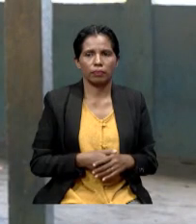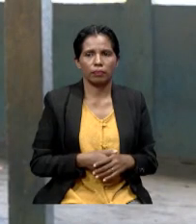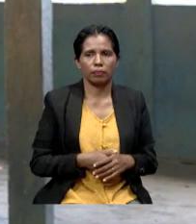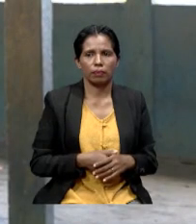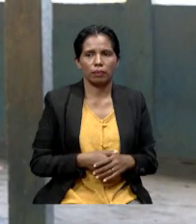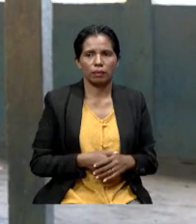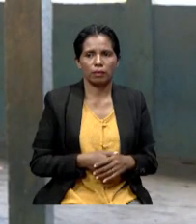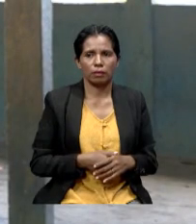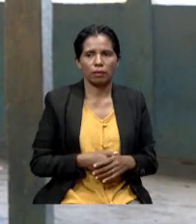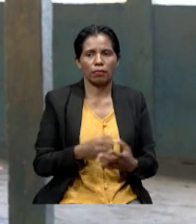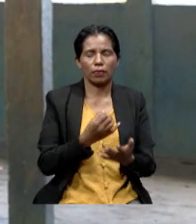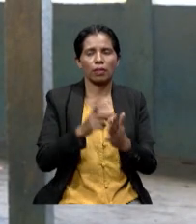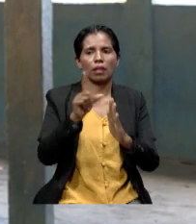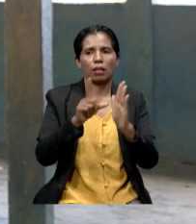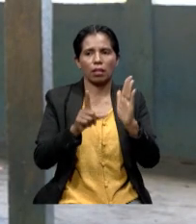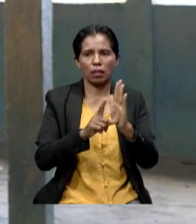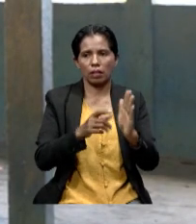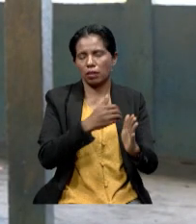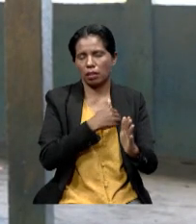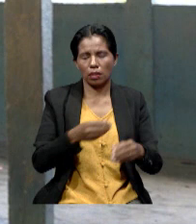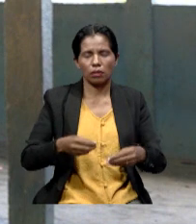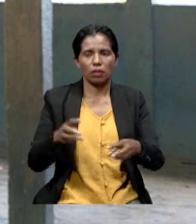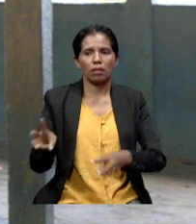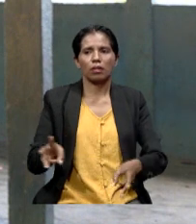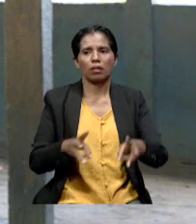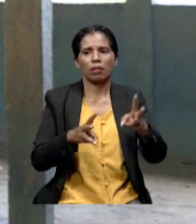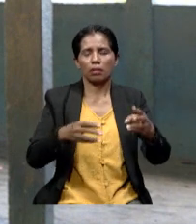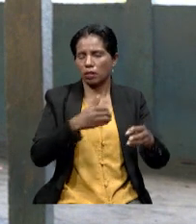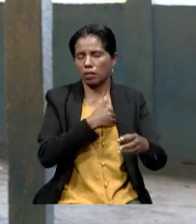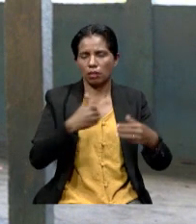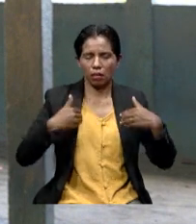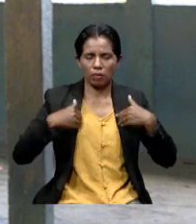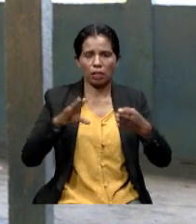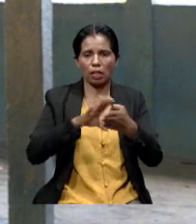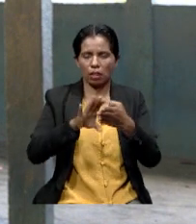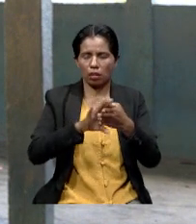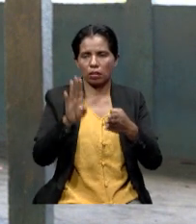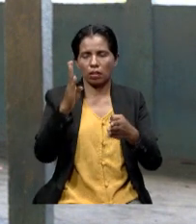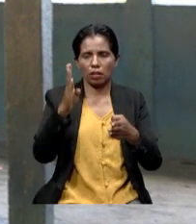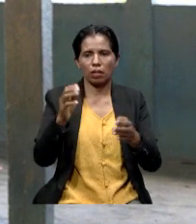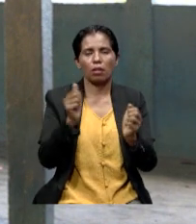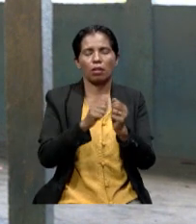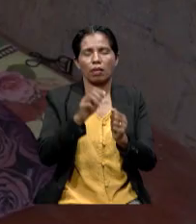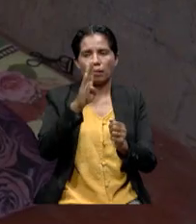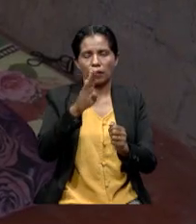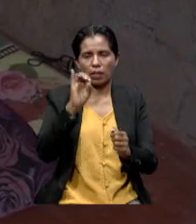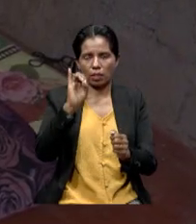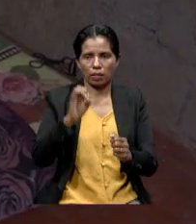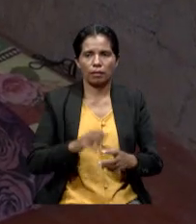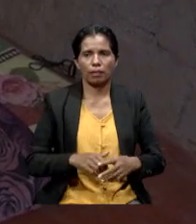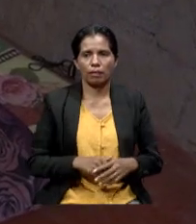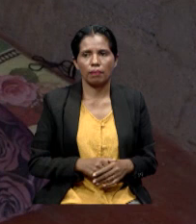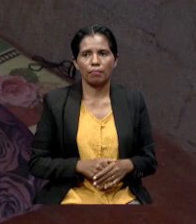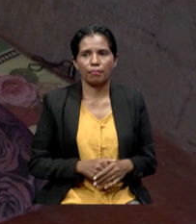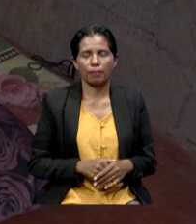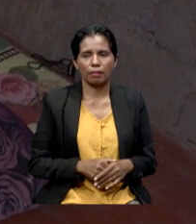Subsidi ini tambah lagi ini maksud sidak kodara tambah ini sih ia kartang oleh tua. obei problema medani. Lai